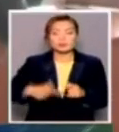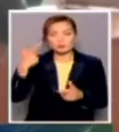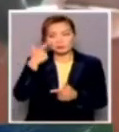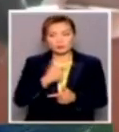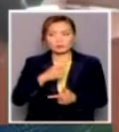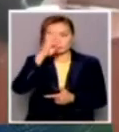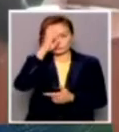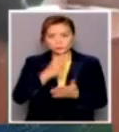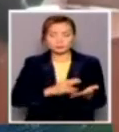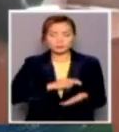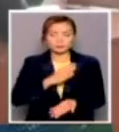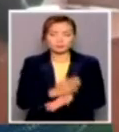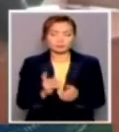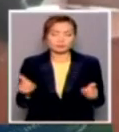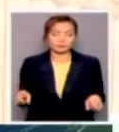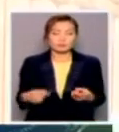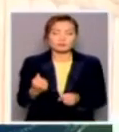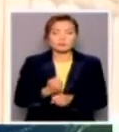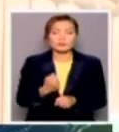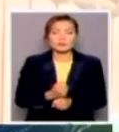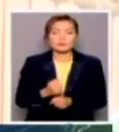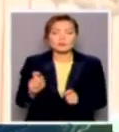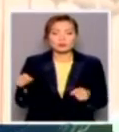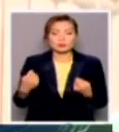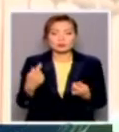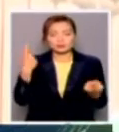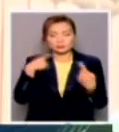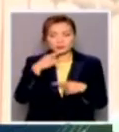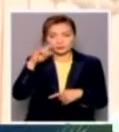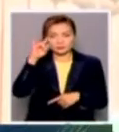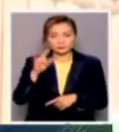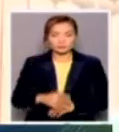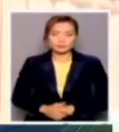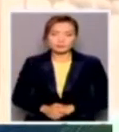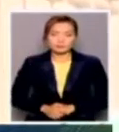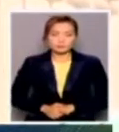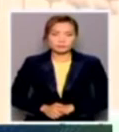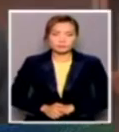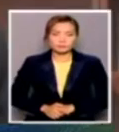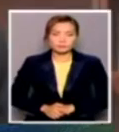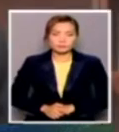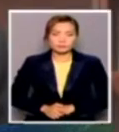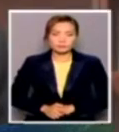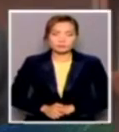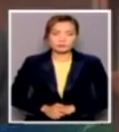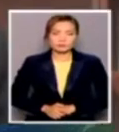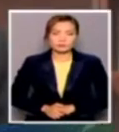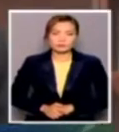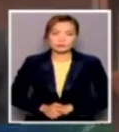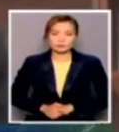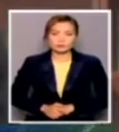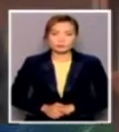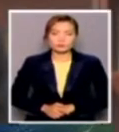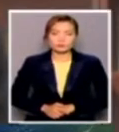грамотности госслужащих, на возрождение сознания через передовые идеи казахского мыслителя. Бахпи насқан